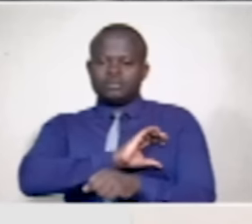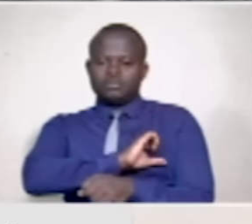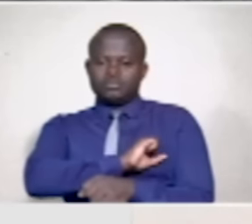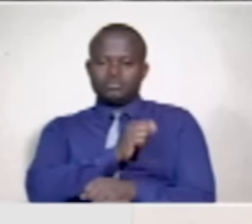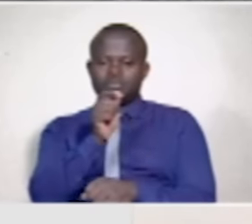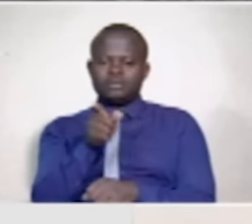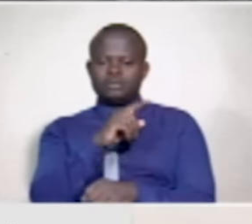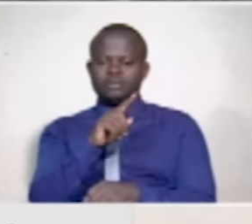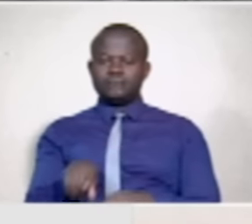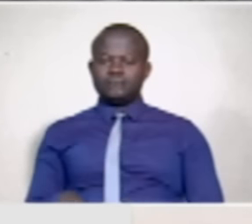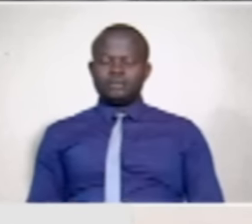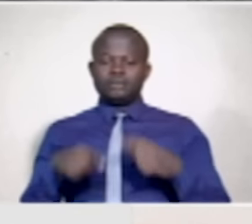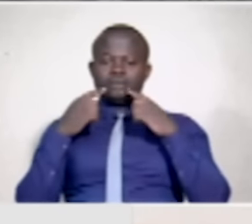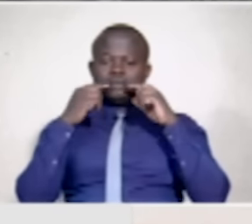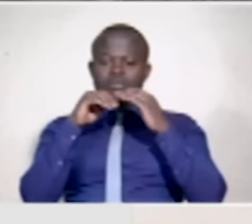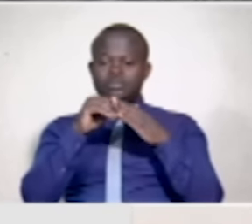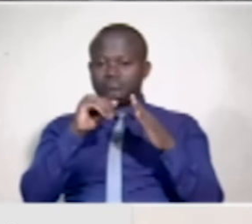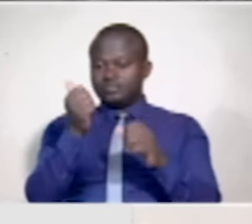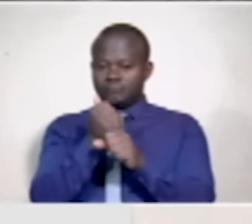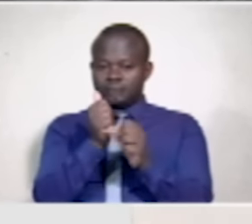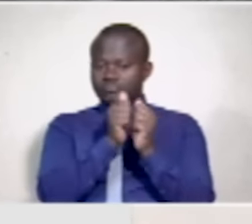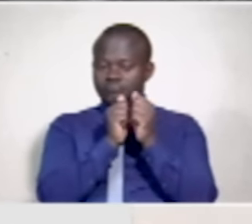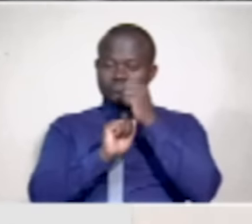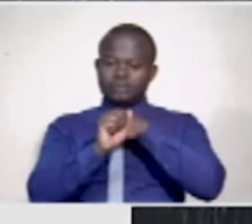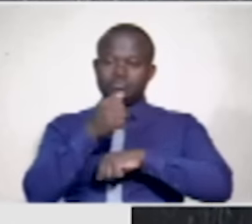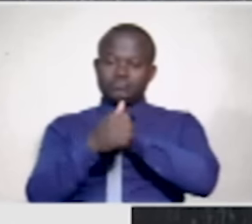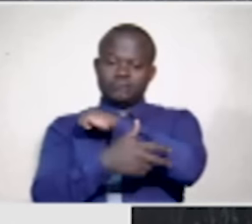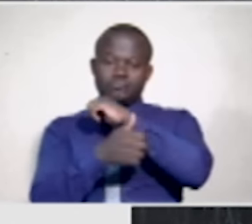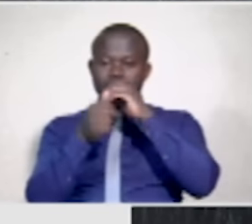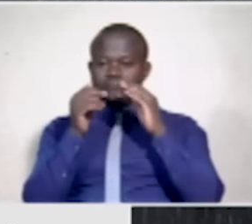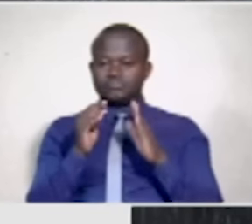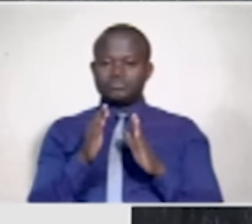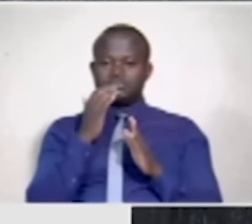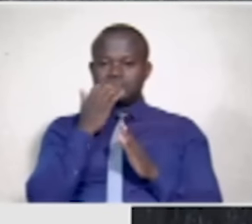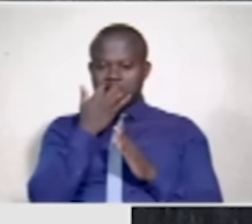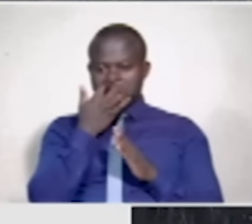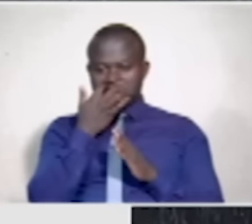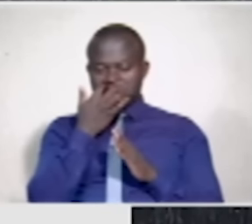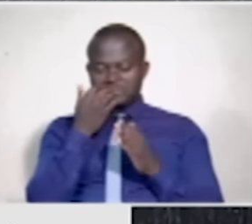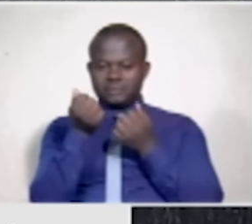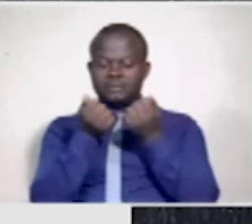cyaha. Avuga ko hari abo bakoranaga ibikorwa by'ubujura. Imodoka yadutwaraga,